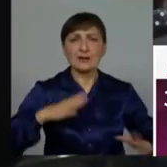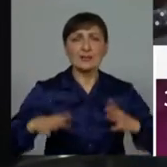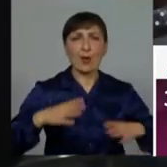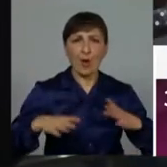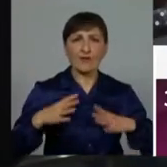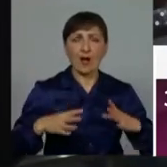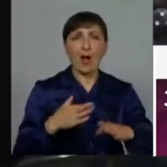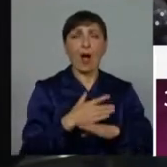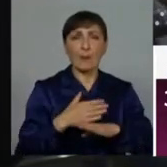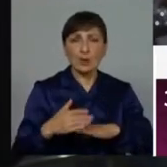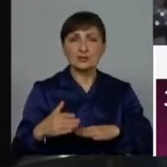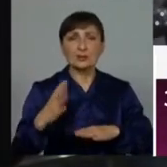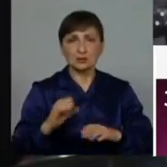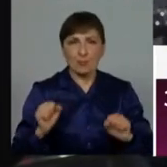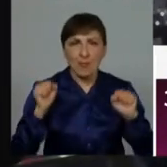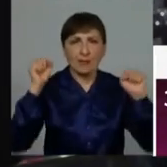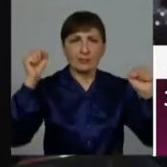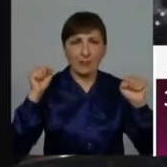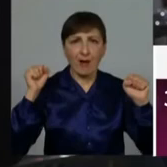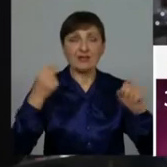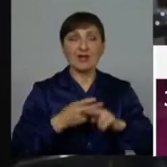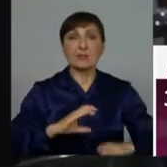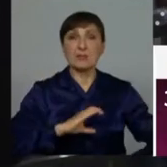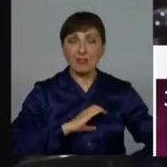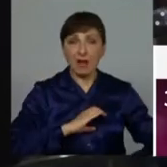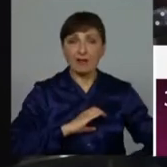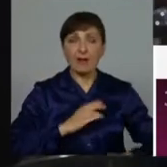и после этого еще поднимать. И вот эта медаль, это была